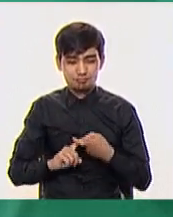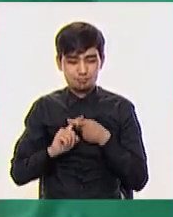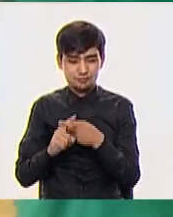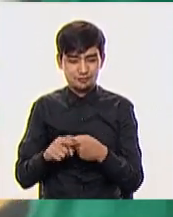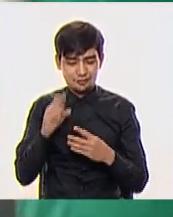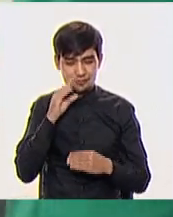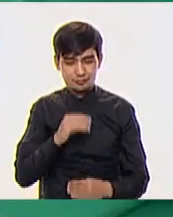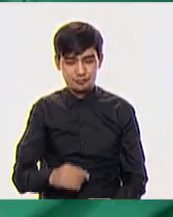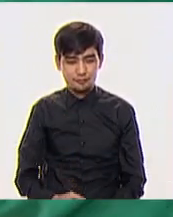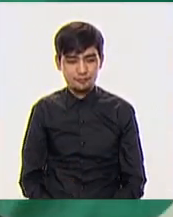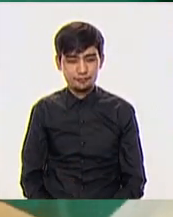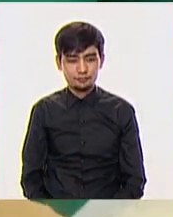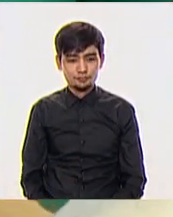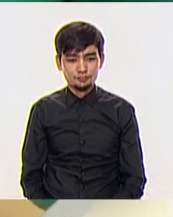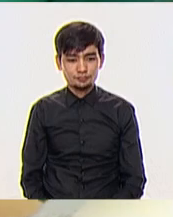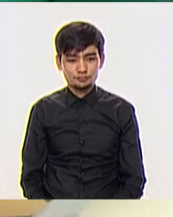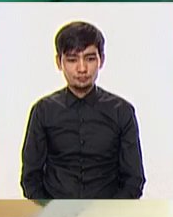мүмкін.